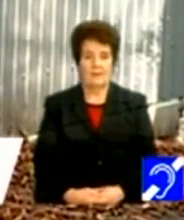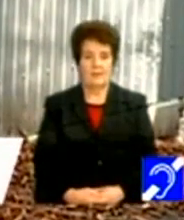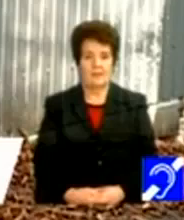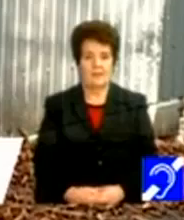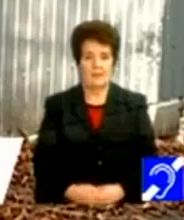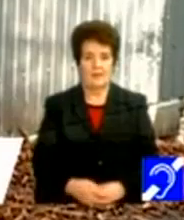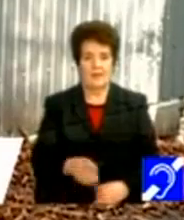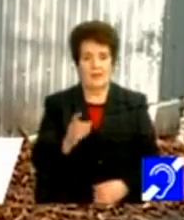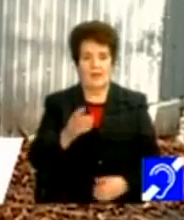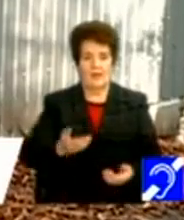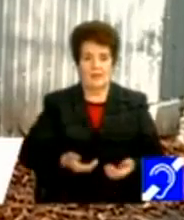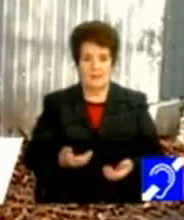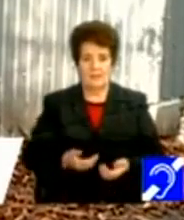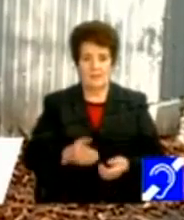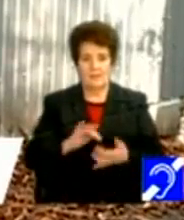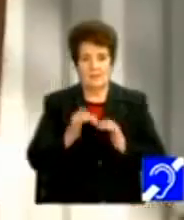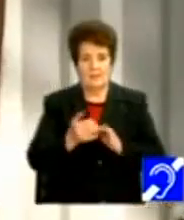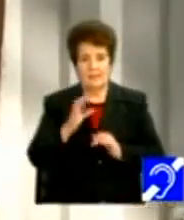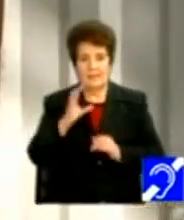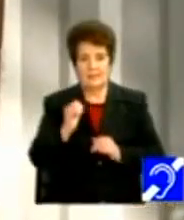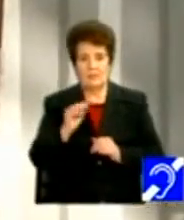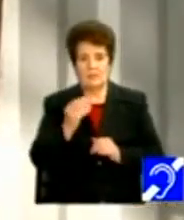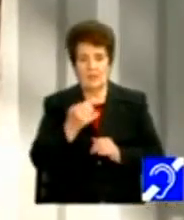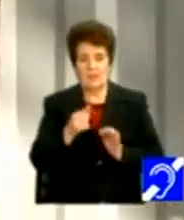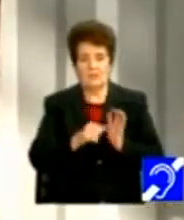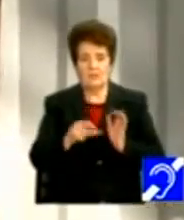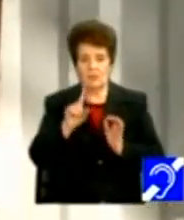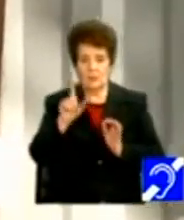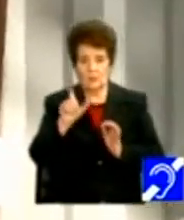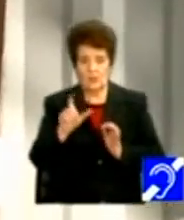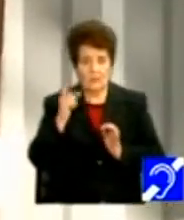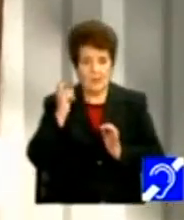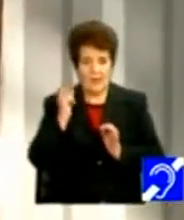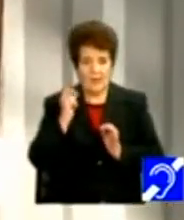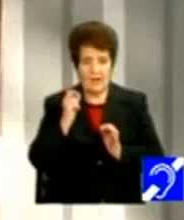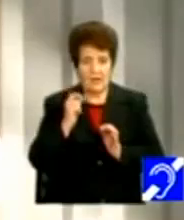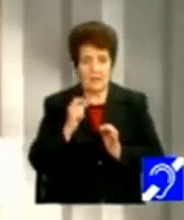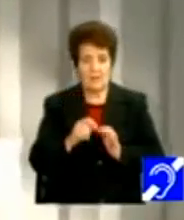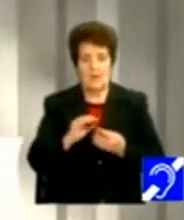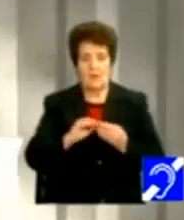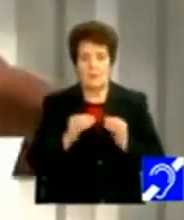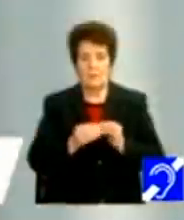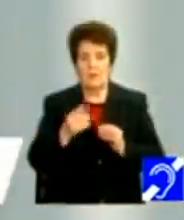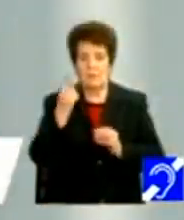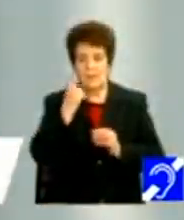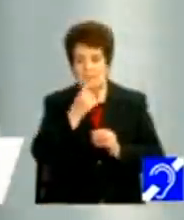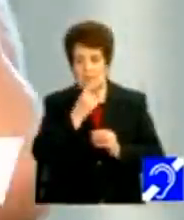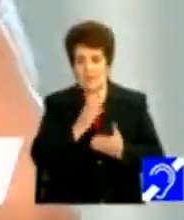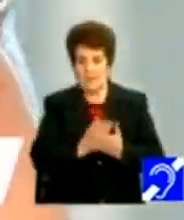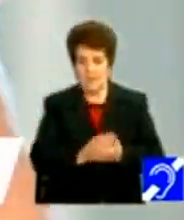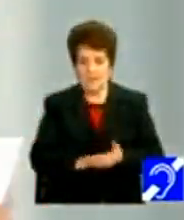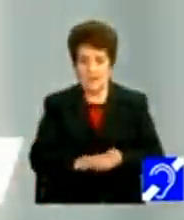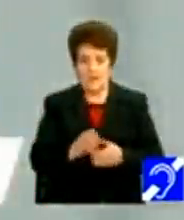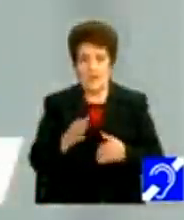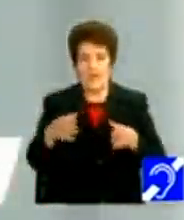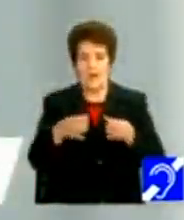Grigore Drăgan locuiește în satul Bălășești, Sângerei. Are 61 de ani și tot de atâția ani are grave probleme de vedere. A reușit să obțină grad